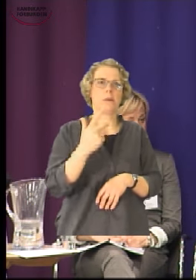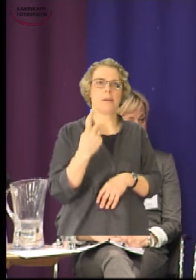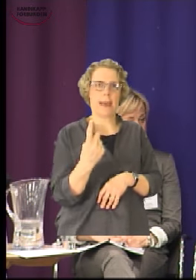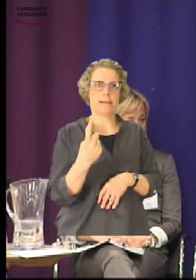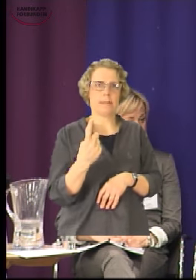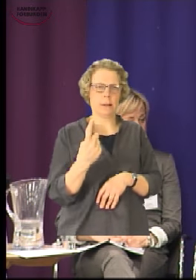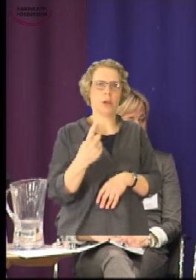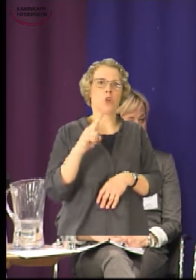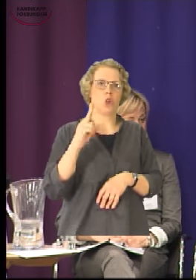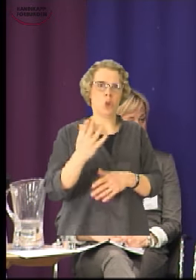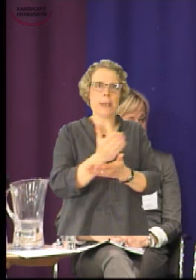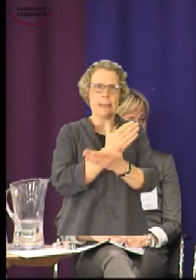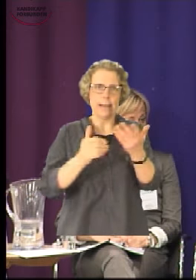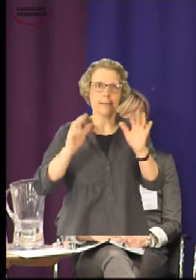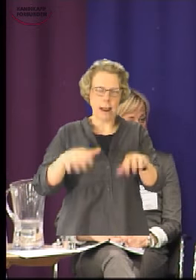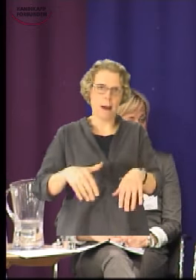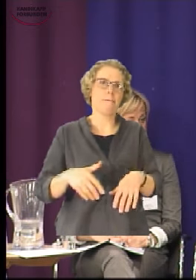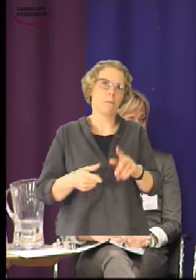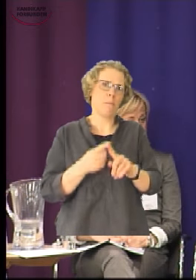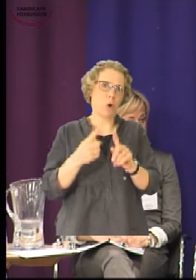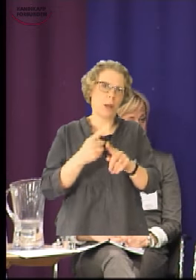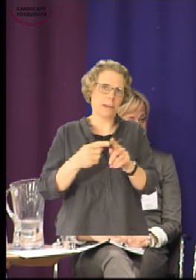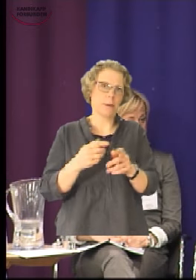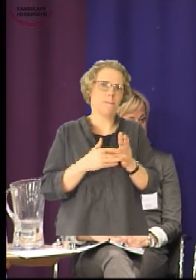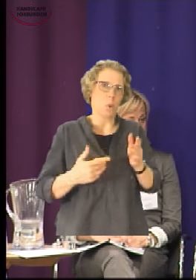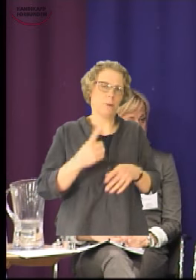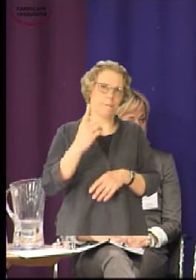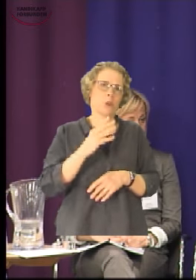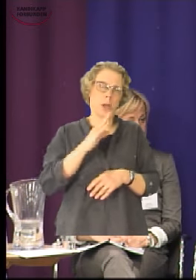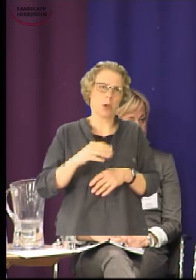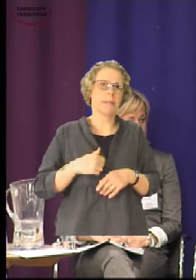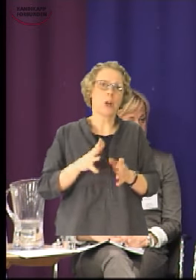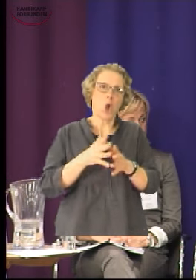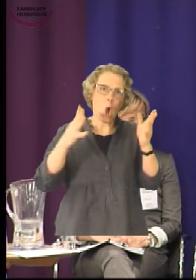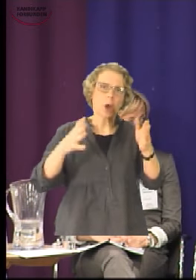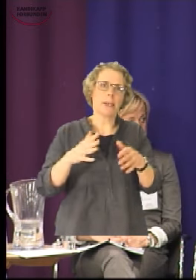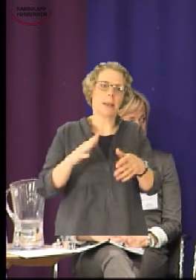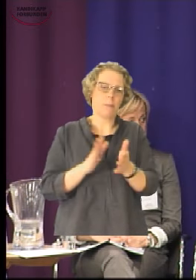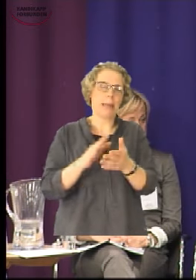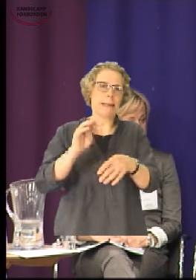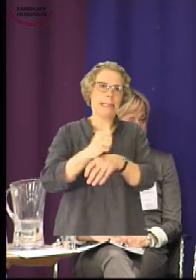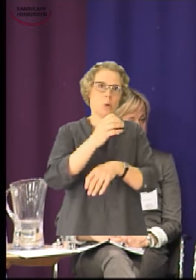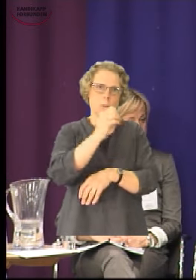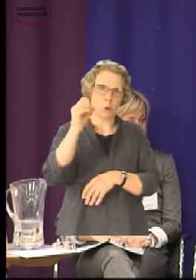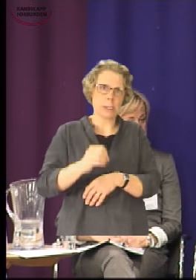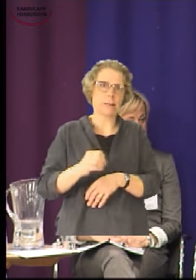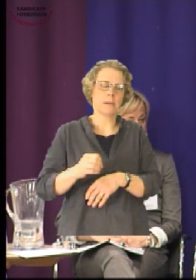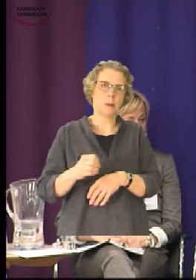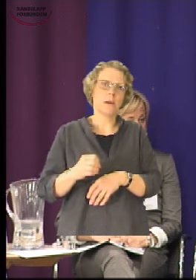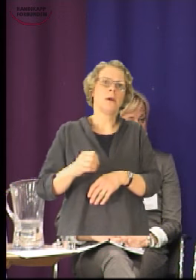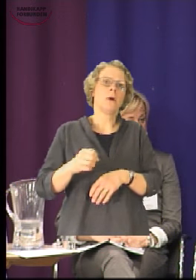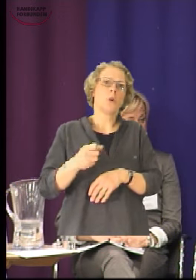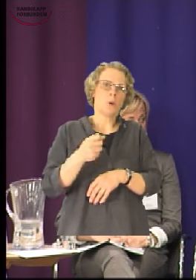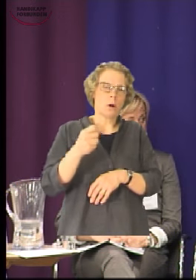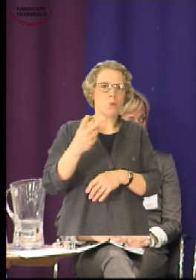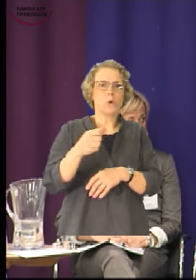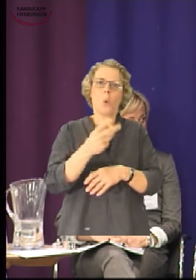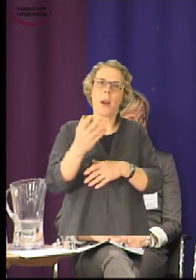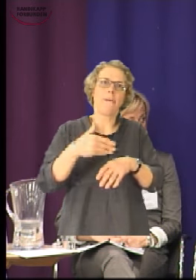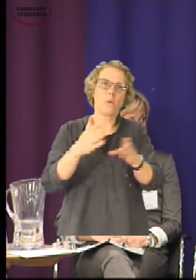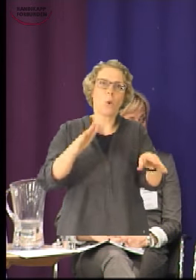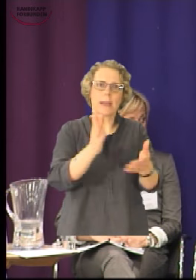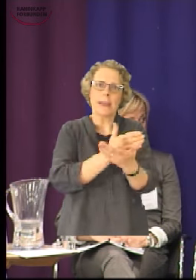etablering sedan vårdvalssystem infördes i landstingen. Det är en ökning med 19%. Dessutom erbjuder många vårdenheter utökade öppettider. Patienten